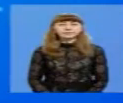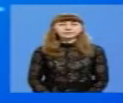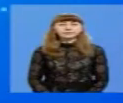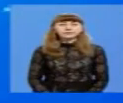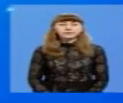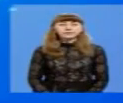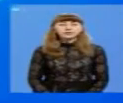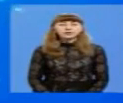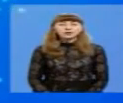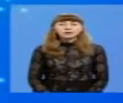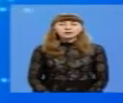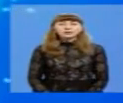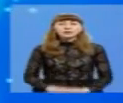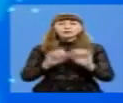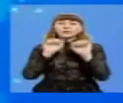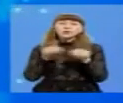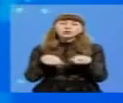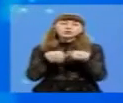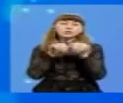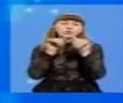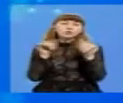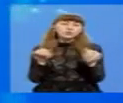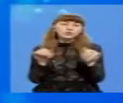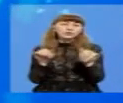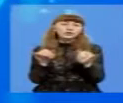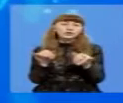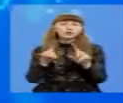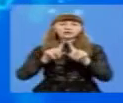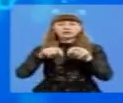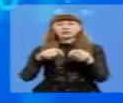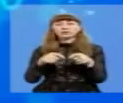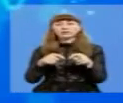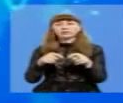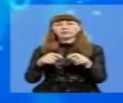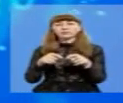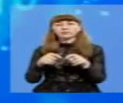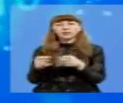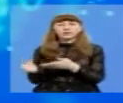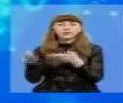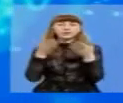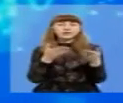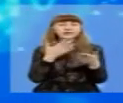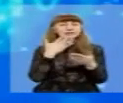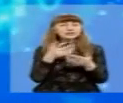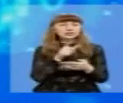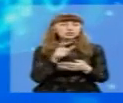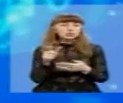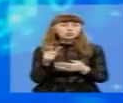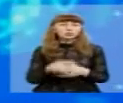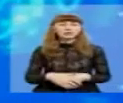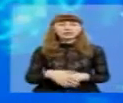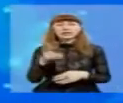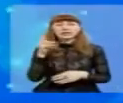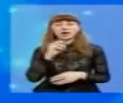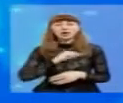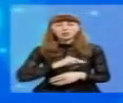Өңірге шетел азаматтарын жұмысқа тарту бойынша берілетін квота саны артуы мүмкін. Өйткені әсіресе көлік құрастыру саласына Ресей, Украина